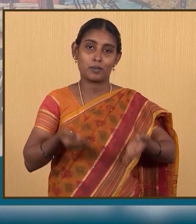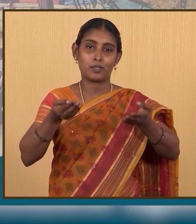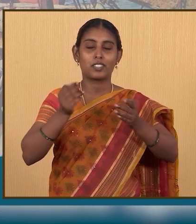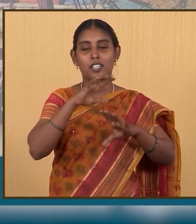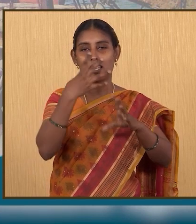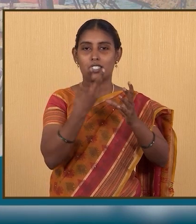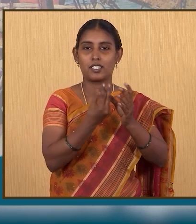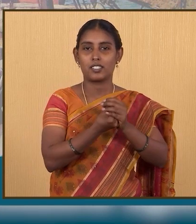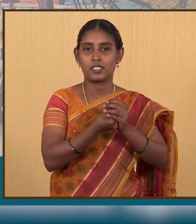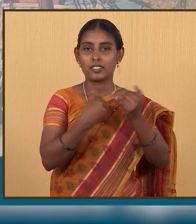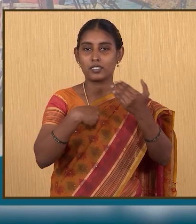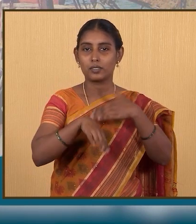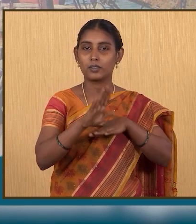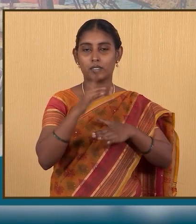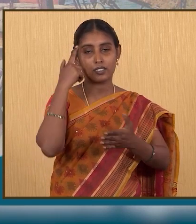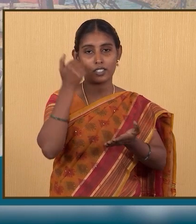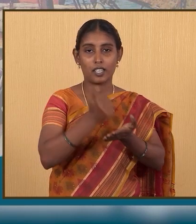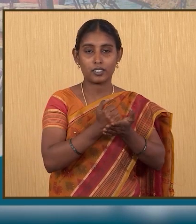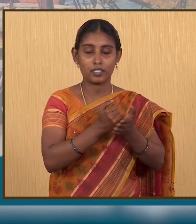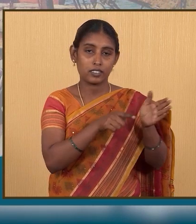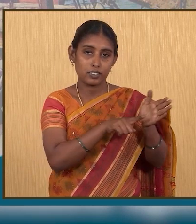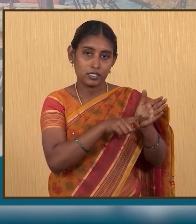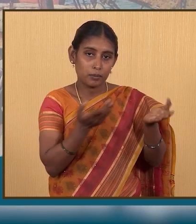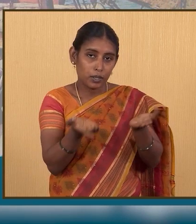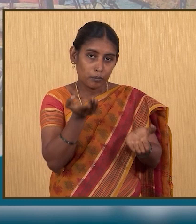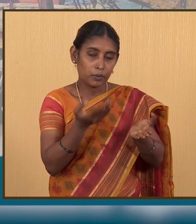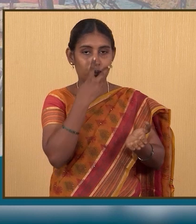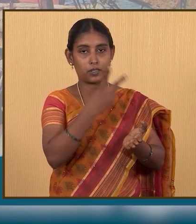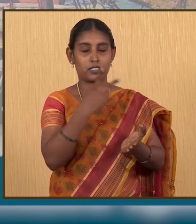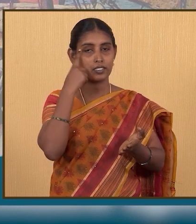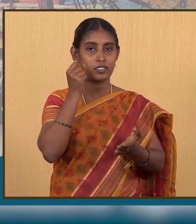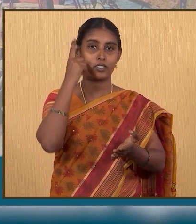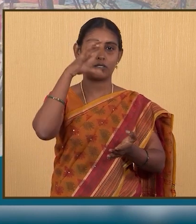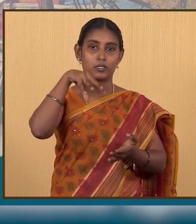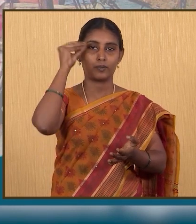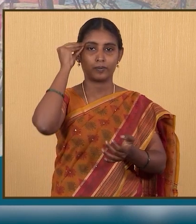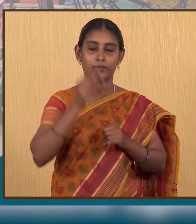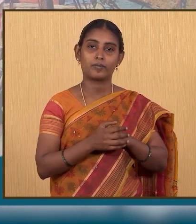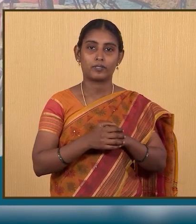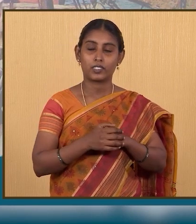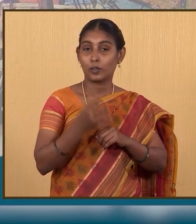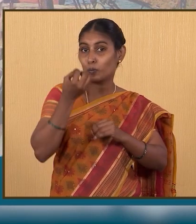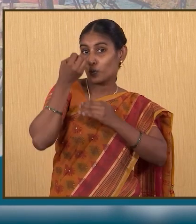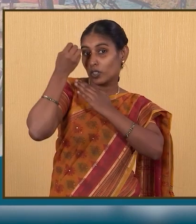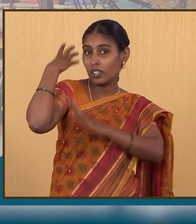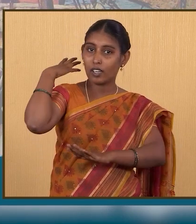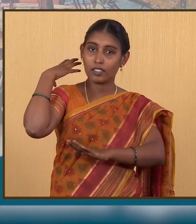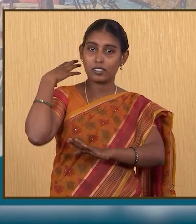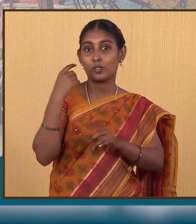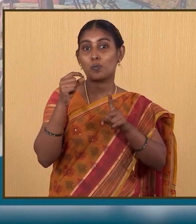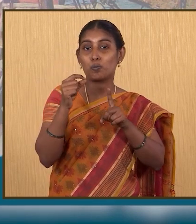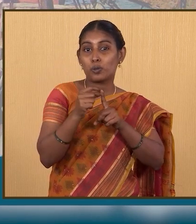எப்படி இருந்தது அப்படிங்கிற விஷயங்களையெல்லாம் நம்ம இந்த ஆதாரங்கள் மூலமாக தெரிஞ்சுக்கிறோம். சரி, தொடக்க